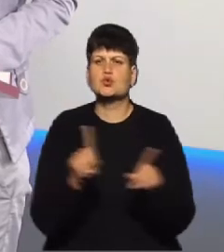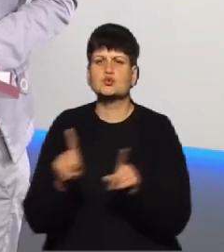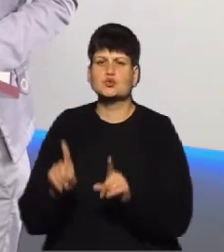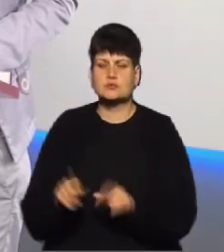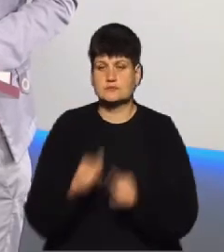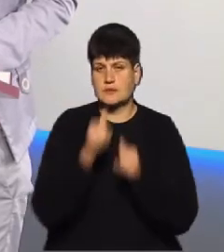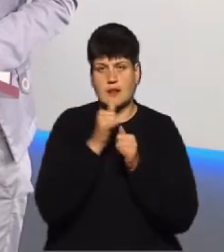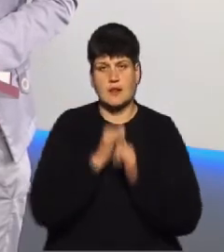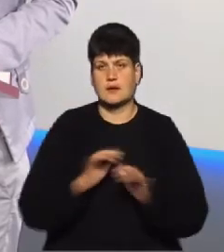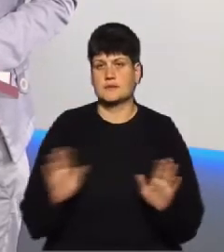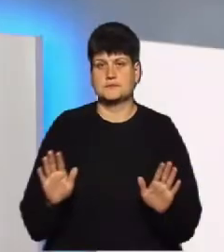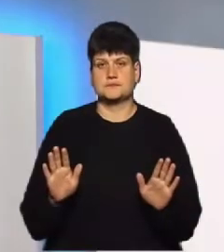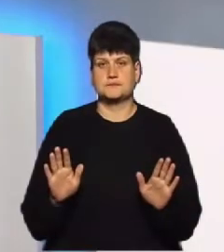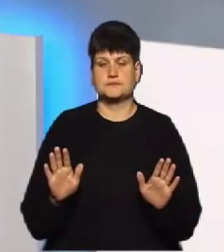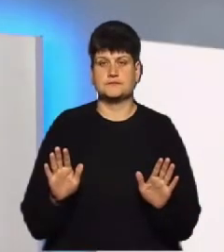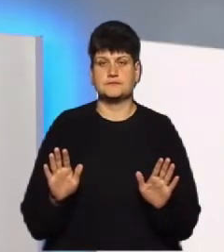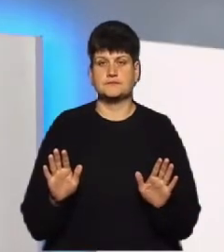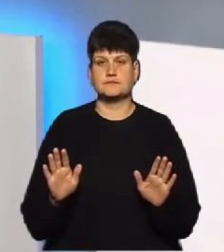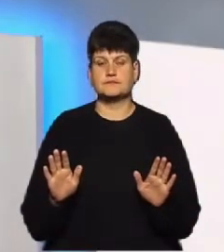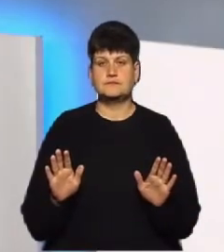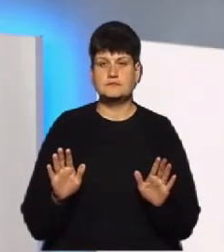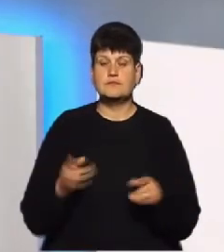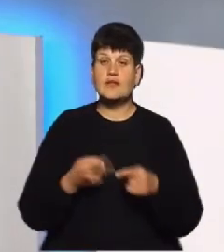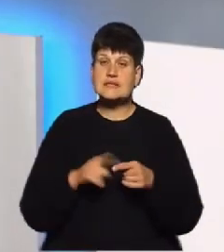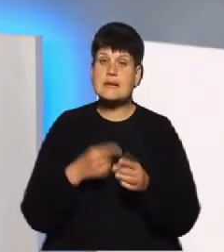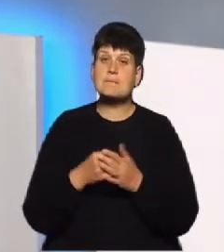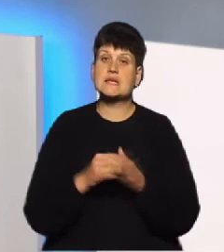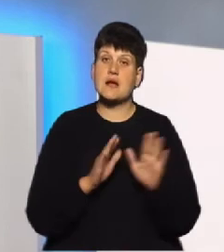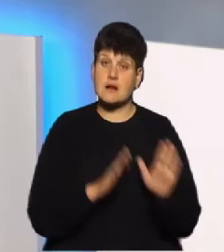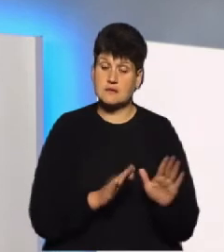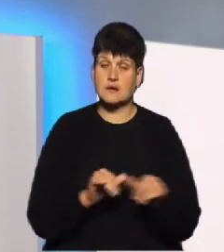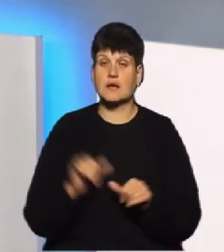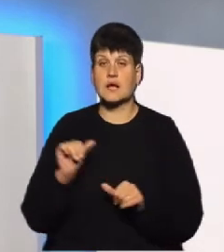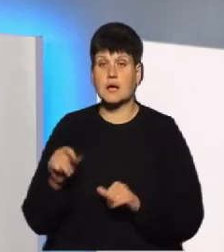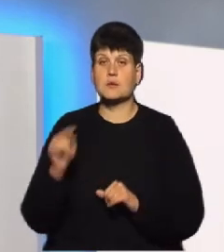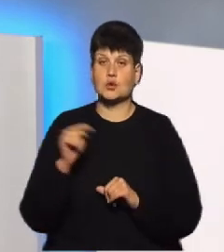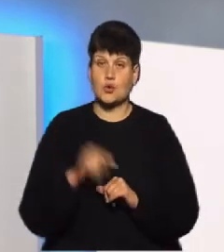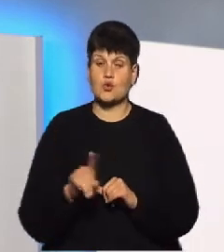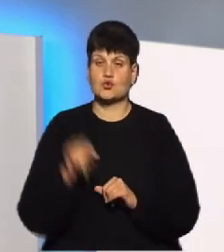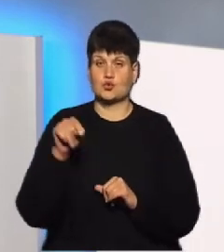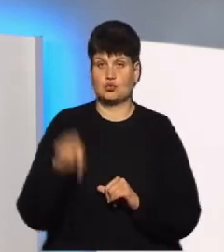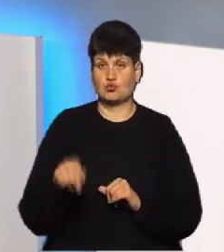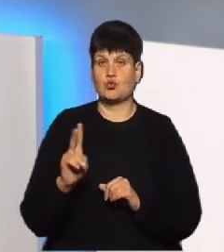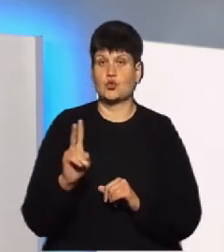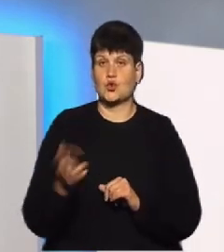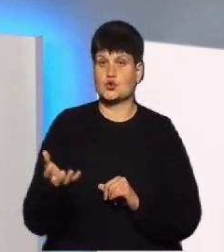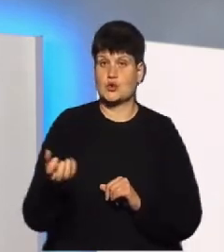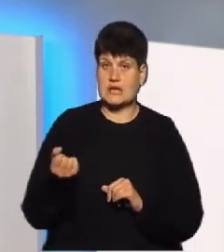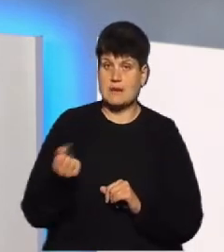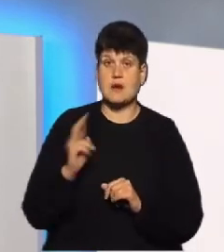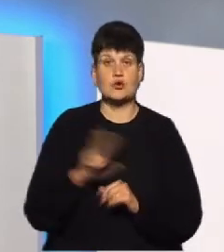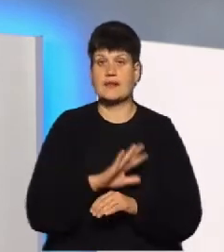неможливо. Угу. Ти мало хто оце за матеріальне, але крім того, що тут хтось отримав, хтось не отримав